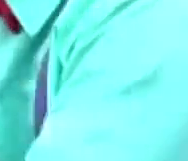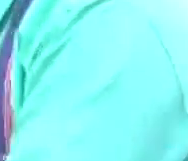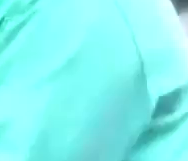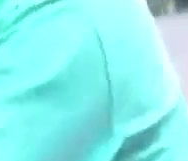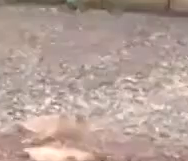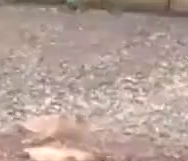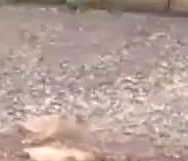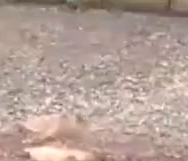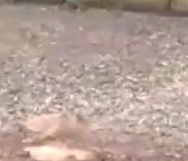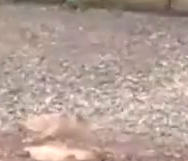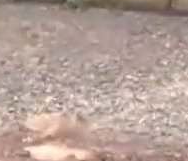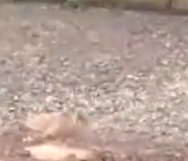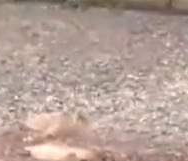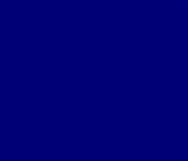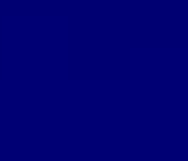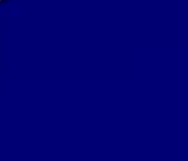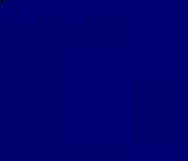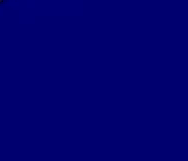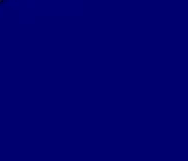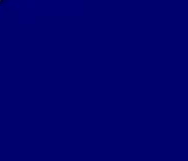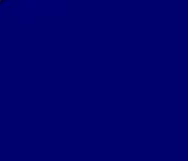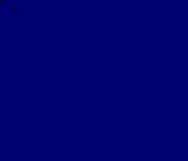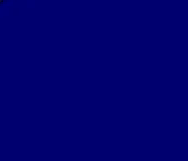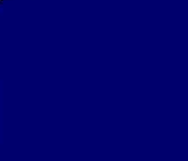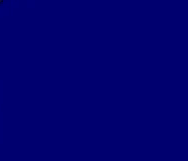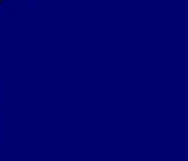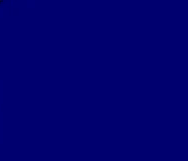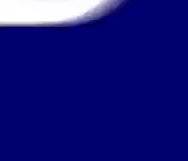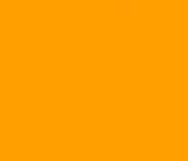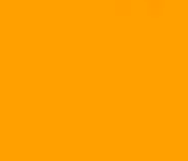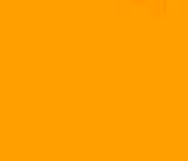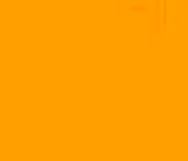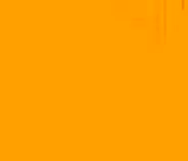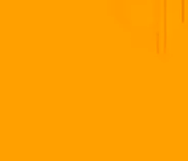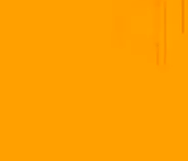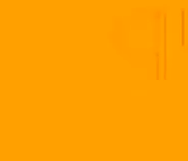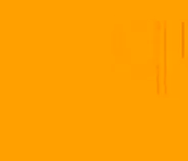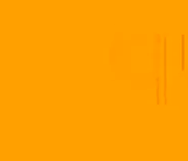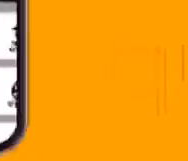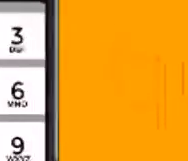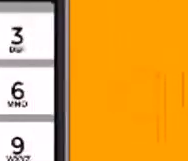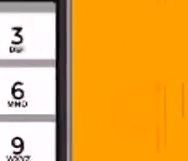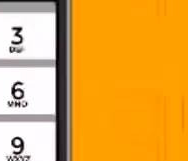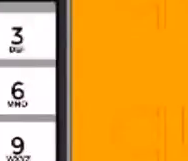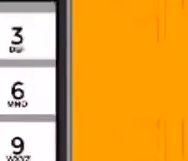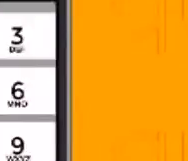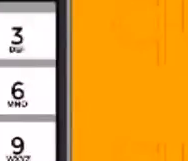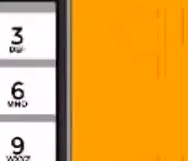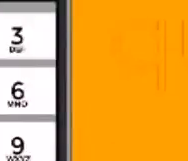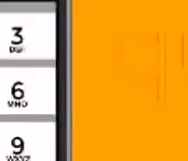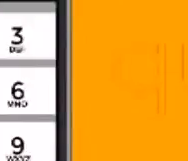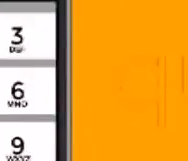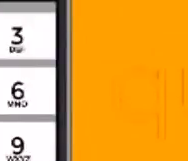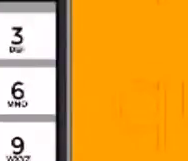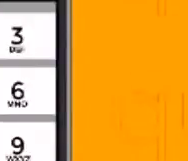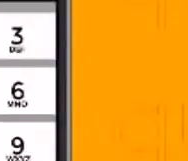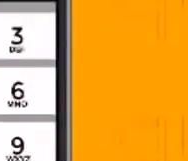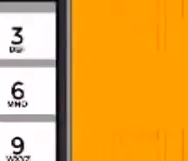huko hata. Mtu aende huko. Jiunga na Quickbit ni rahisi. Enda kwenye M-Pesa, bonyeza paybill kisha weka business